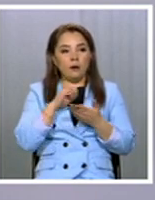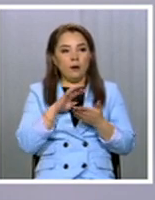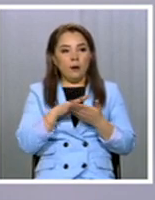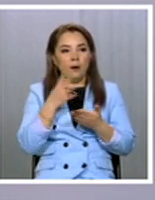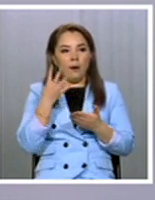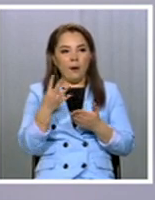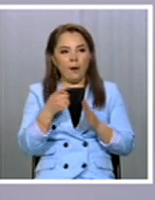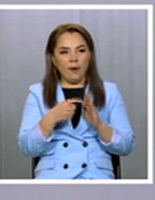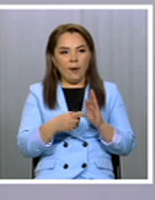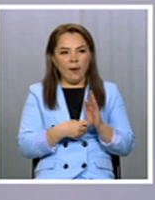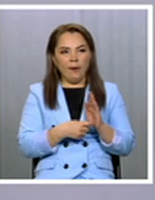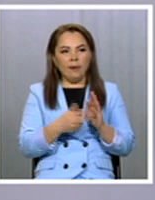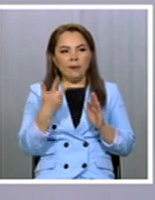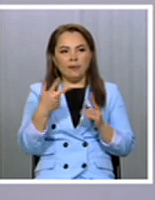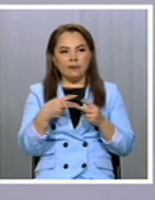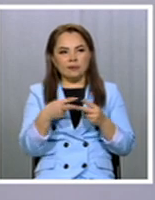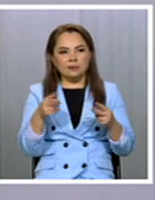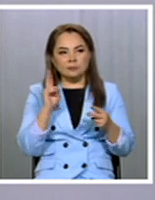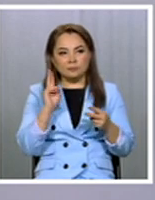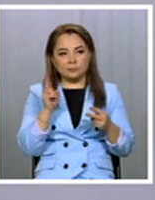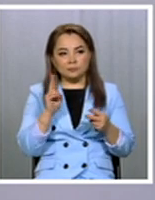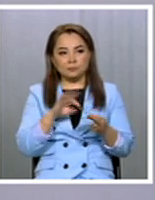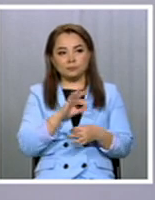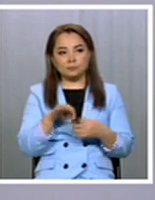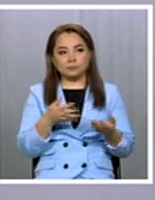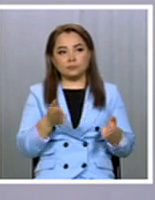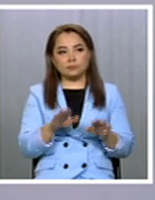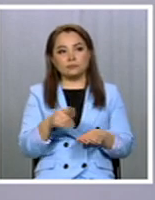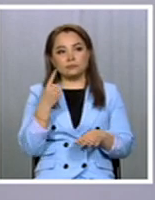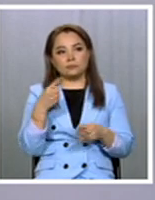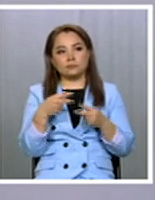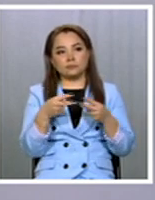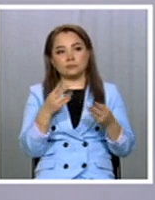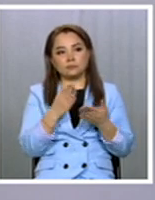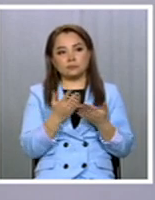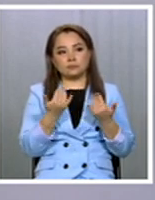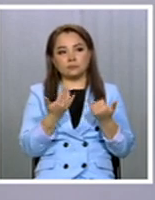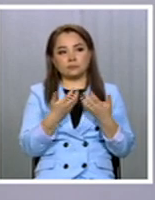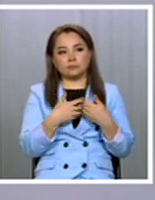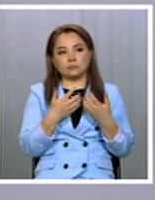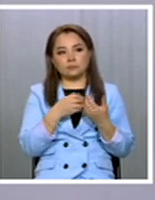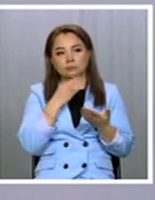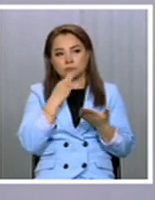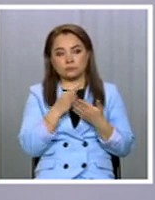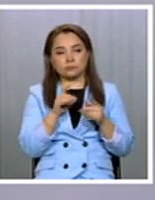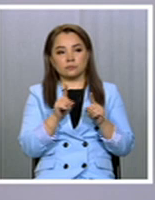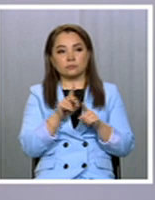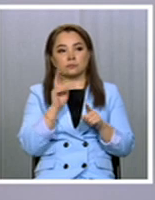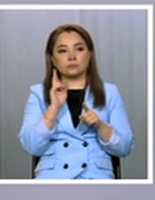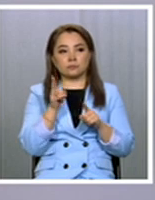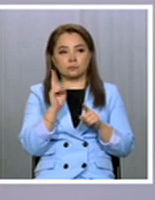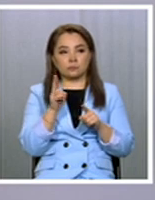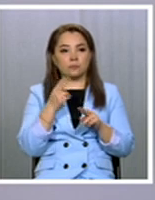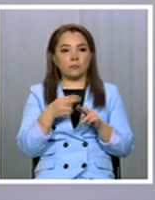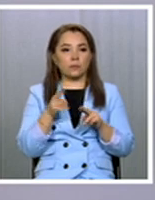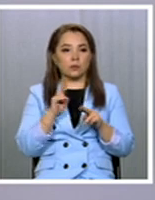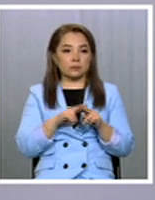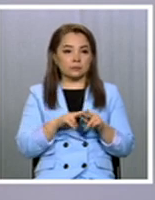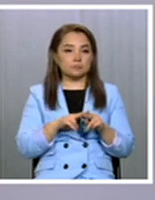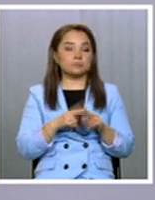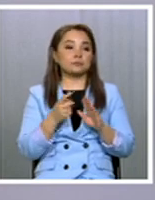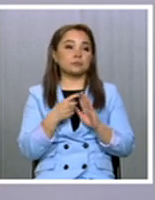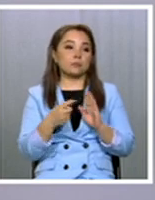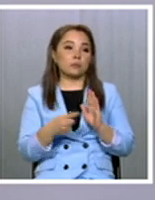бөлінді 3-ке тең болды. Міне K, қалдық 1-ге тең болды. Енді есептің жауабы ретінде K-ны, яғни